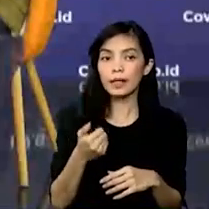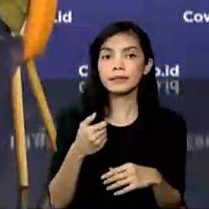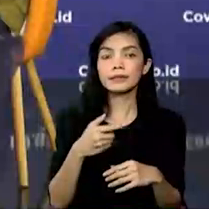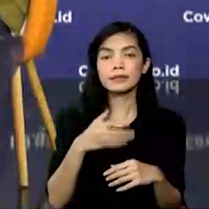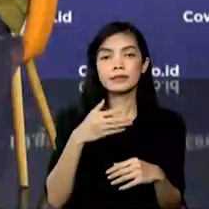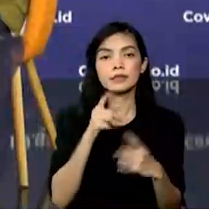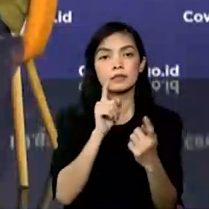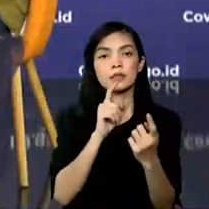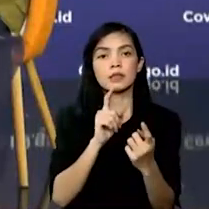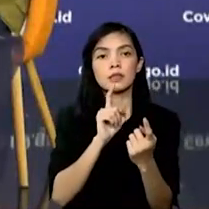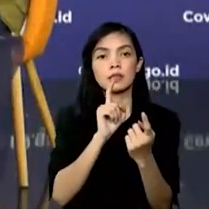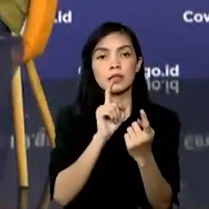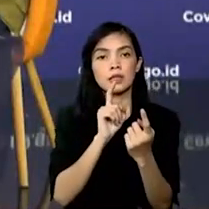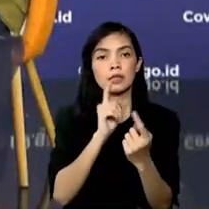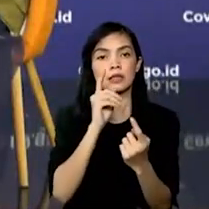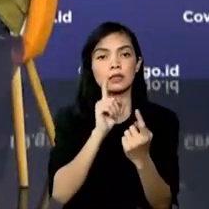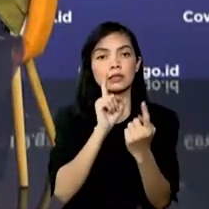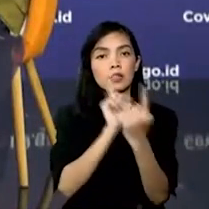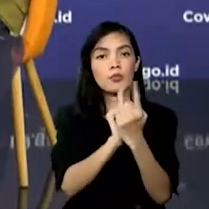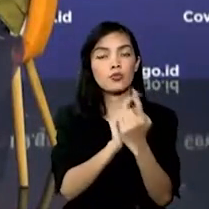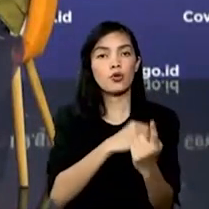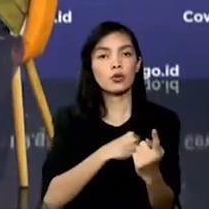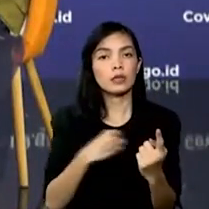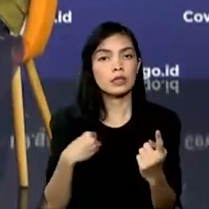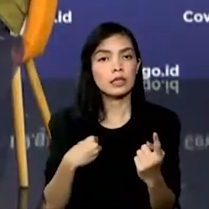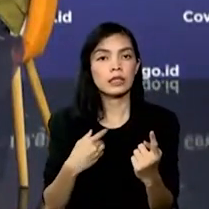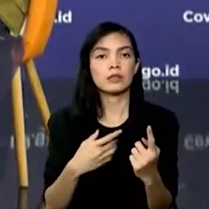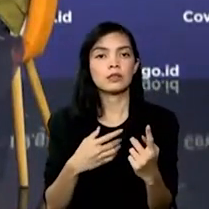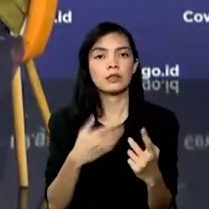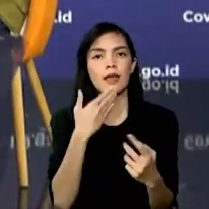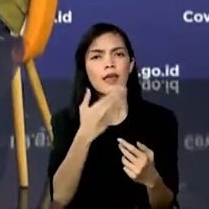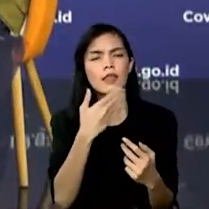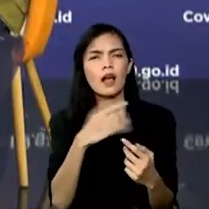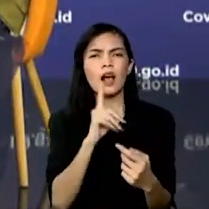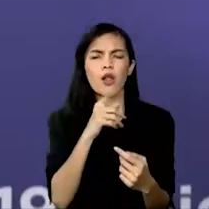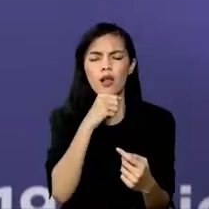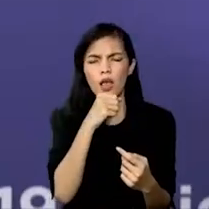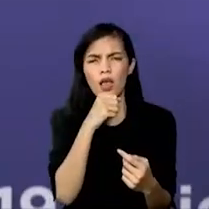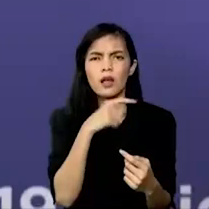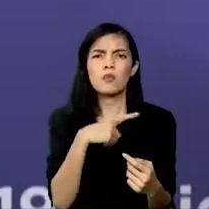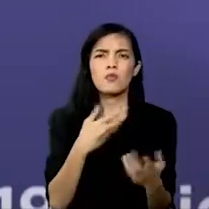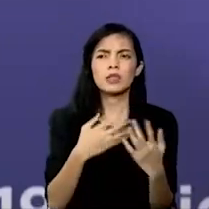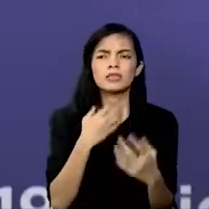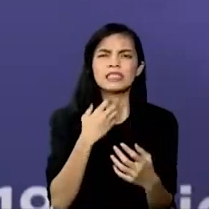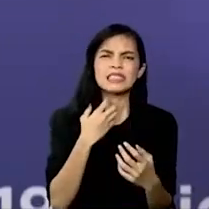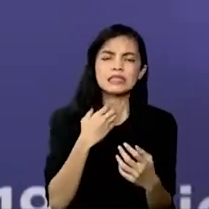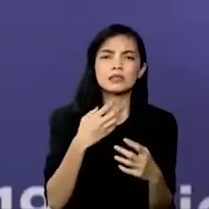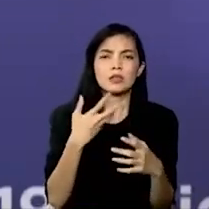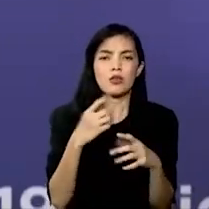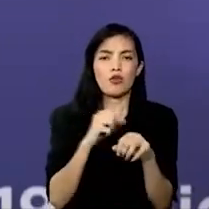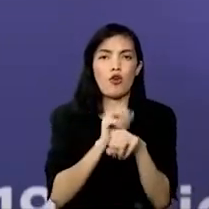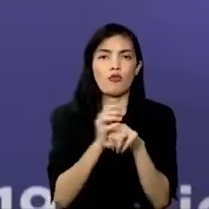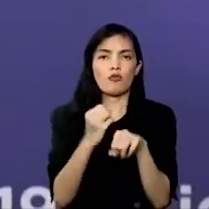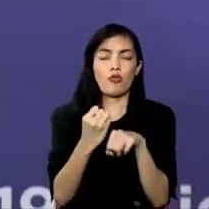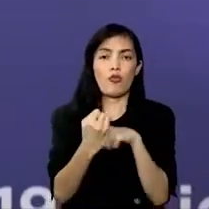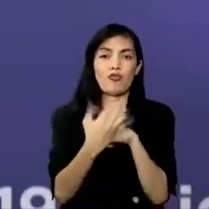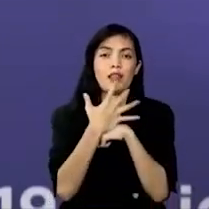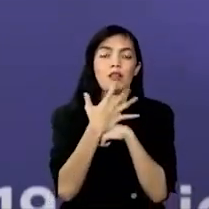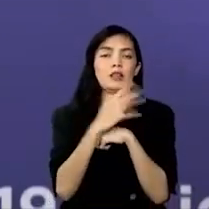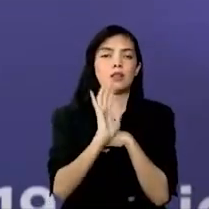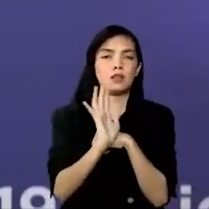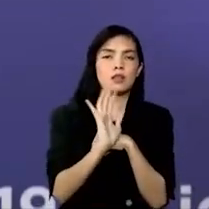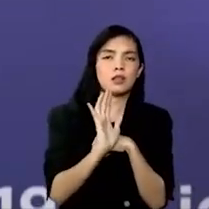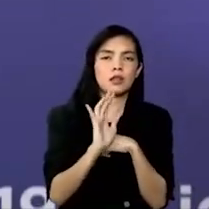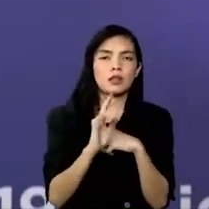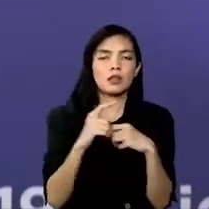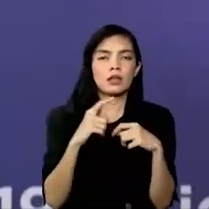mengunjungi dokter Aamir pada dokter periksa kalau begini batokan bisa saja batuknya bukan karena koffiekan Iya nanti